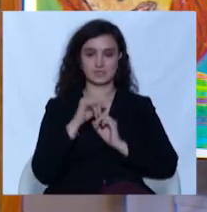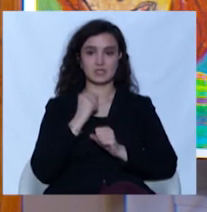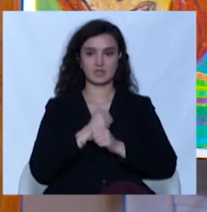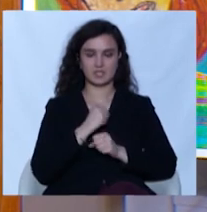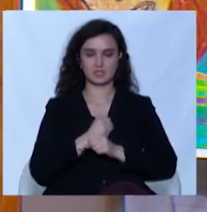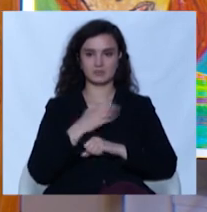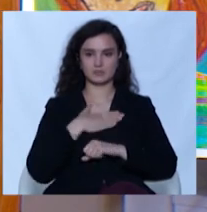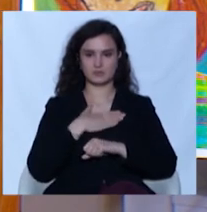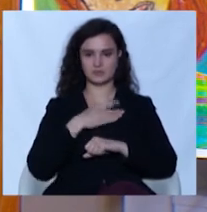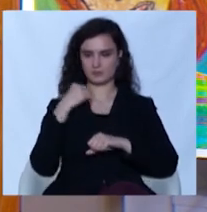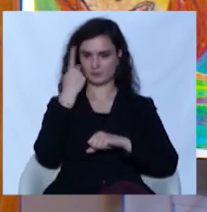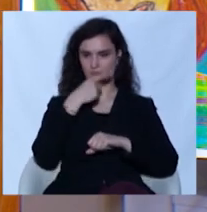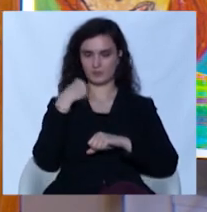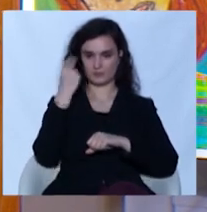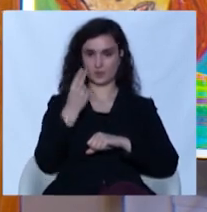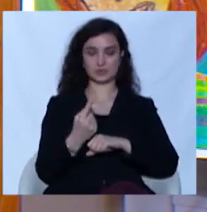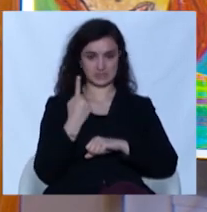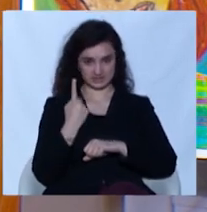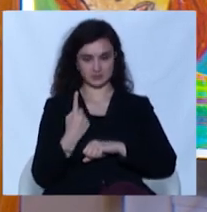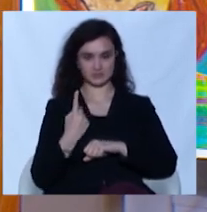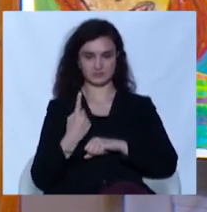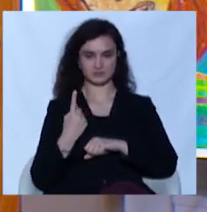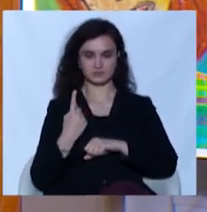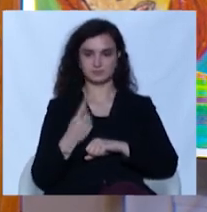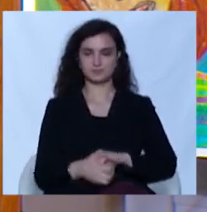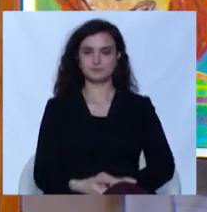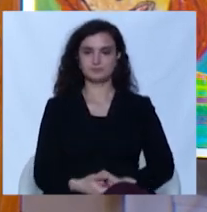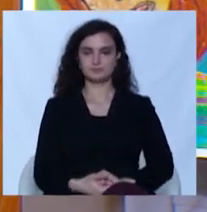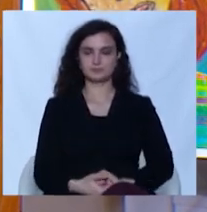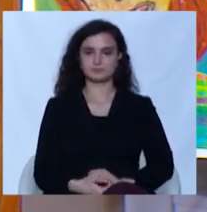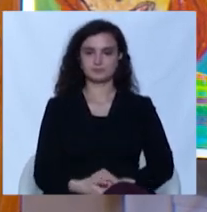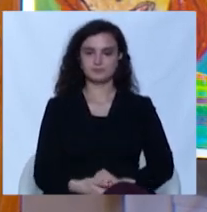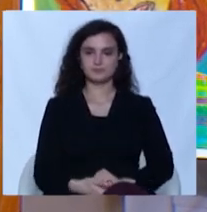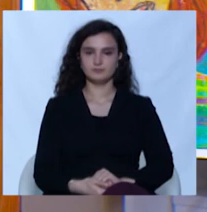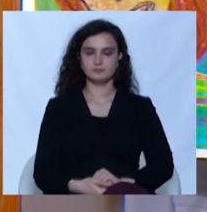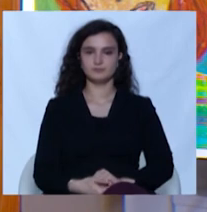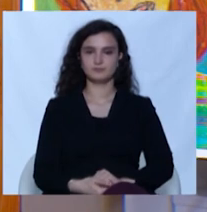გავაკეთებთ ჩვენ პორტრეტს ერთს. და პორტრეტს